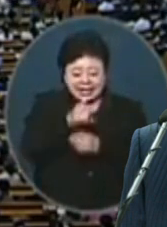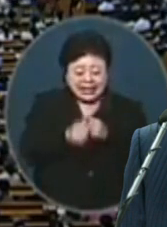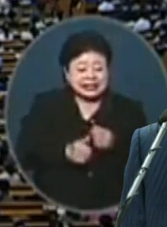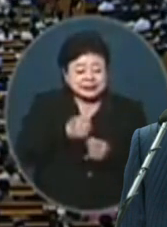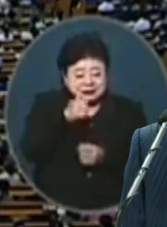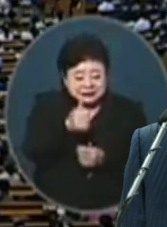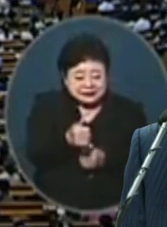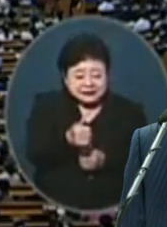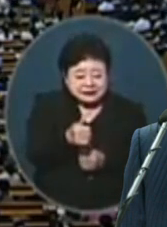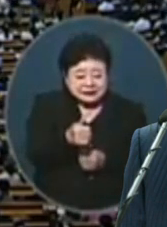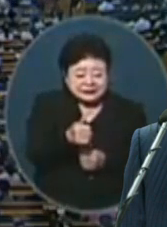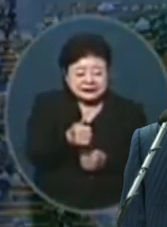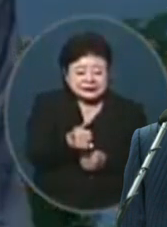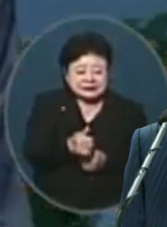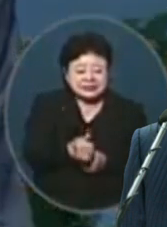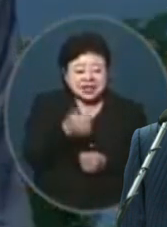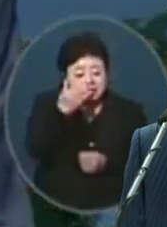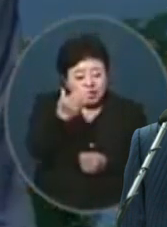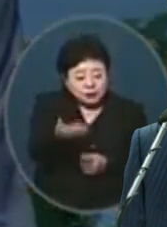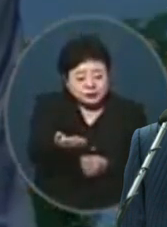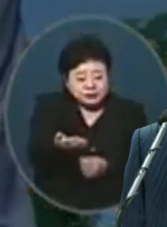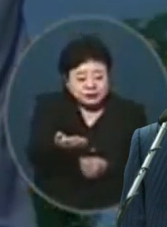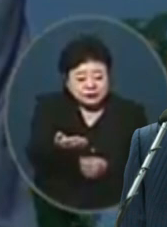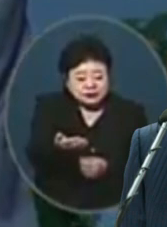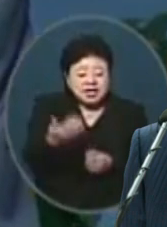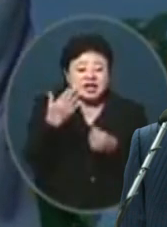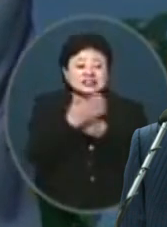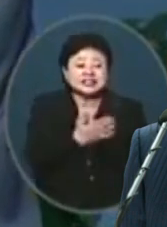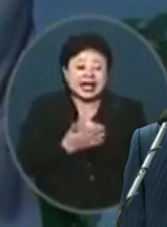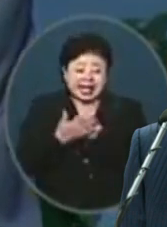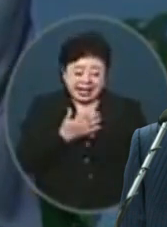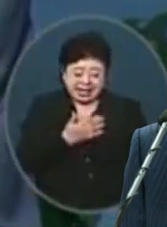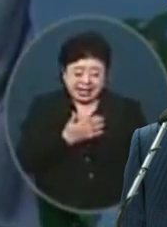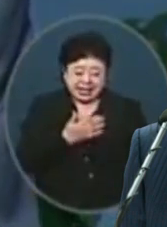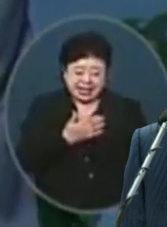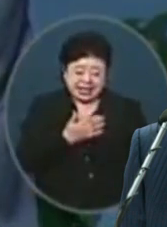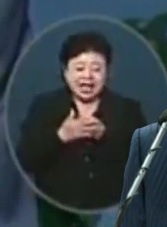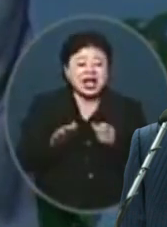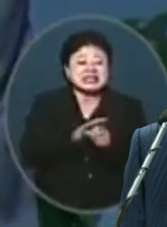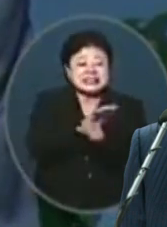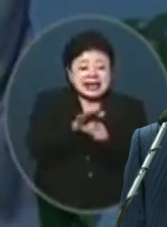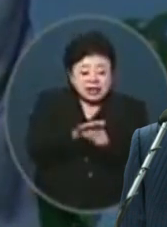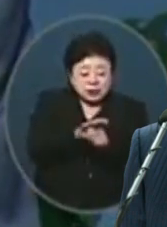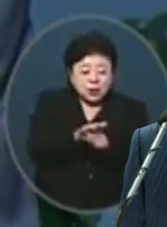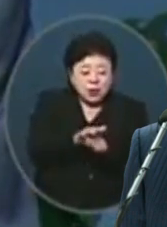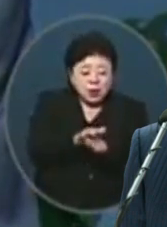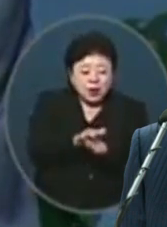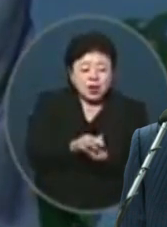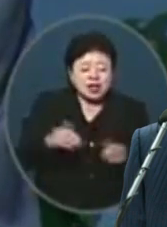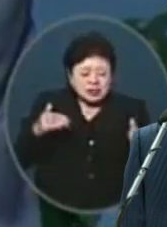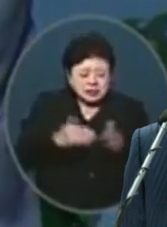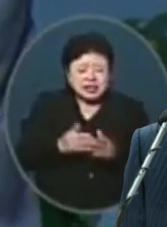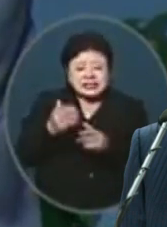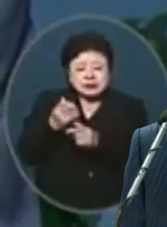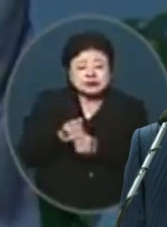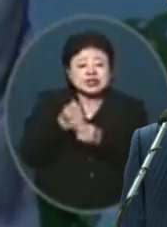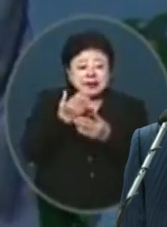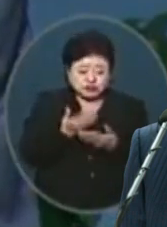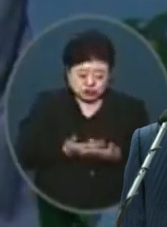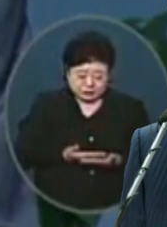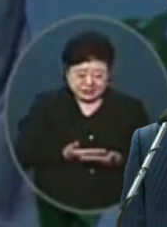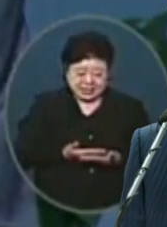하나님은 여러분을 은혜와 사랑으로 끝까지 붙들어 주시는